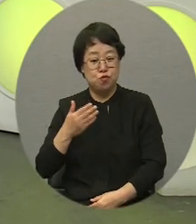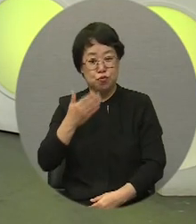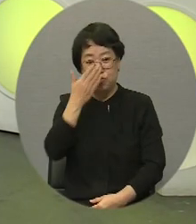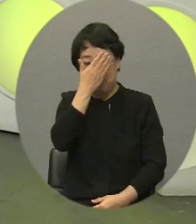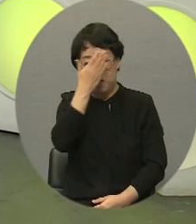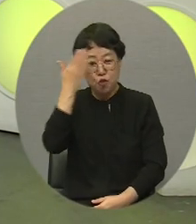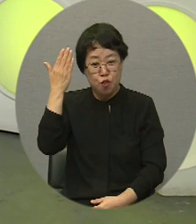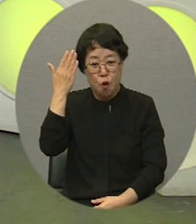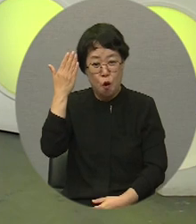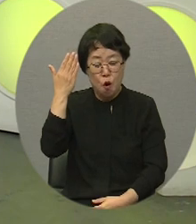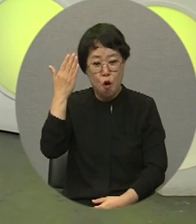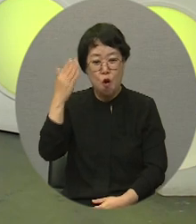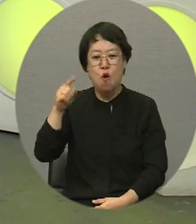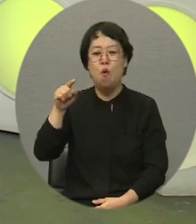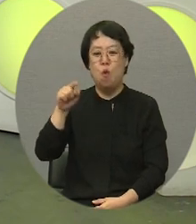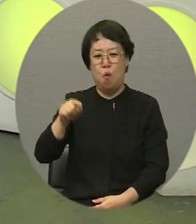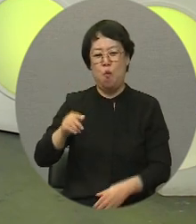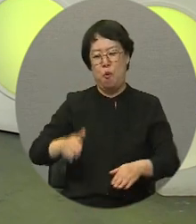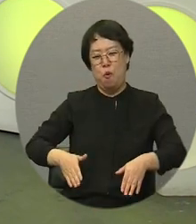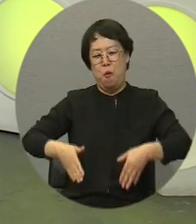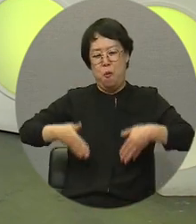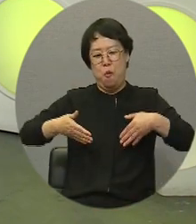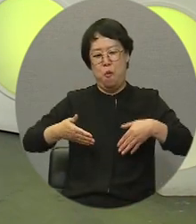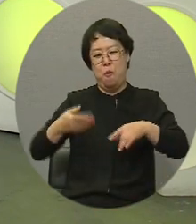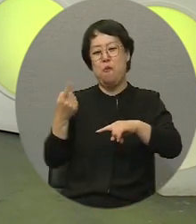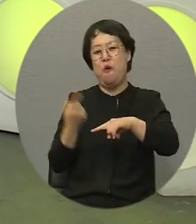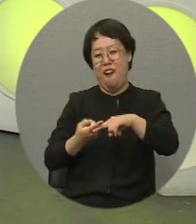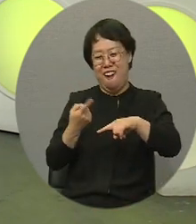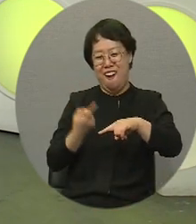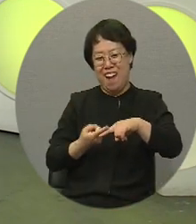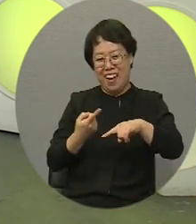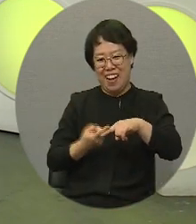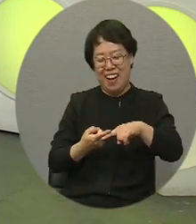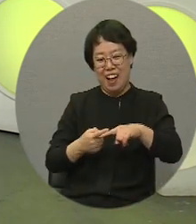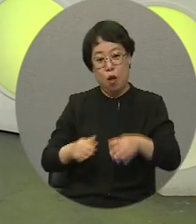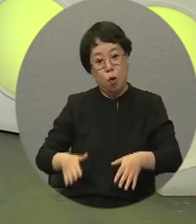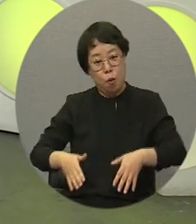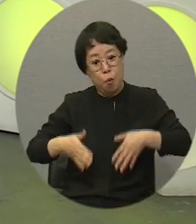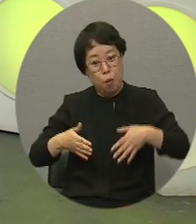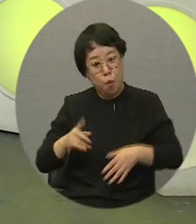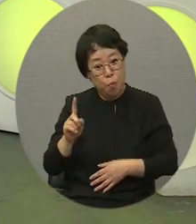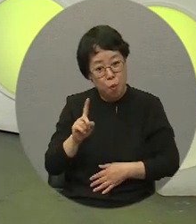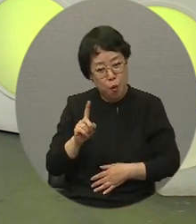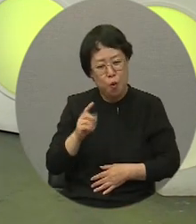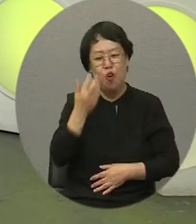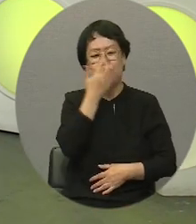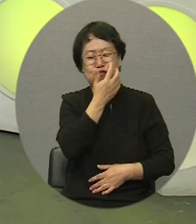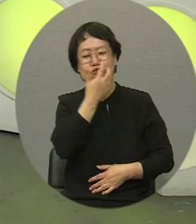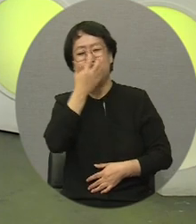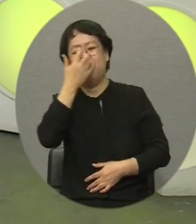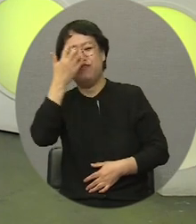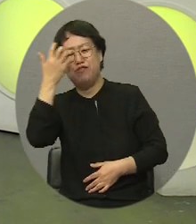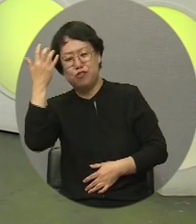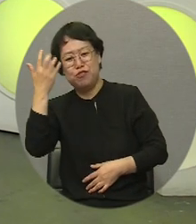그는 봄이요 봄은 꿈나라